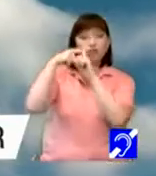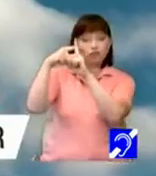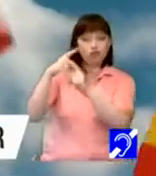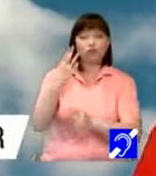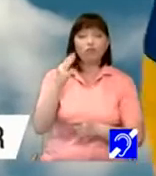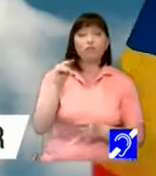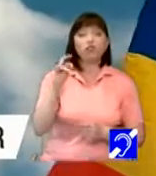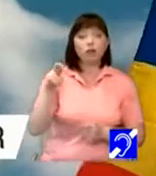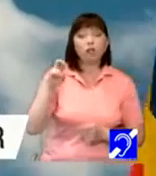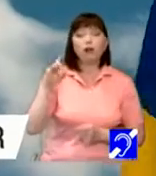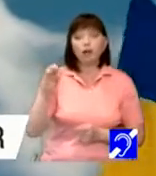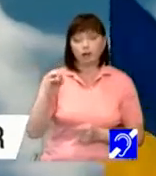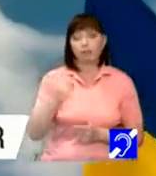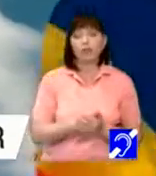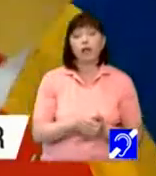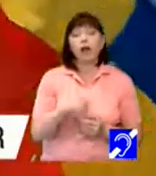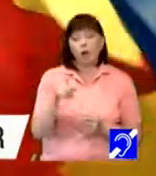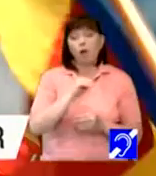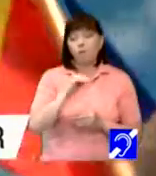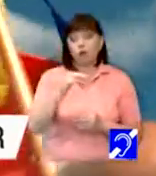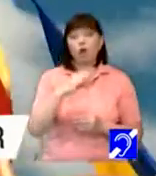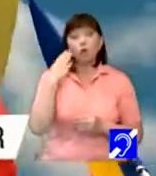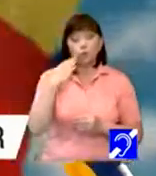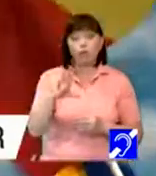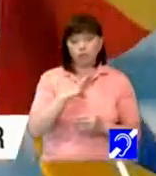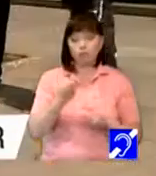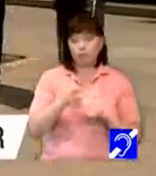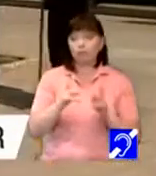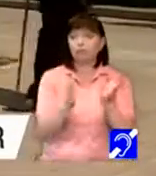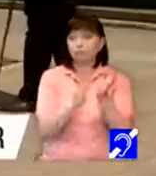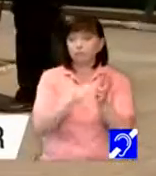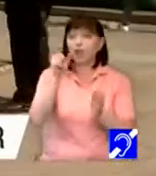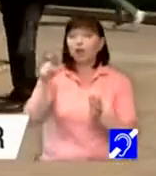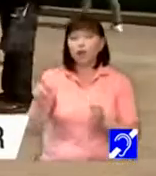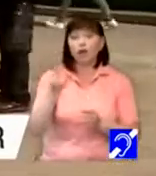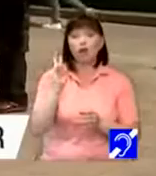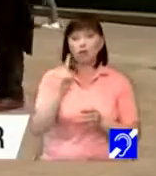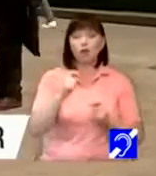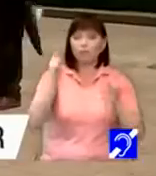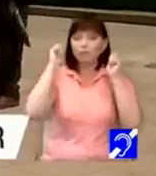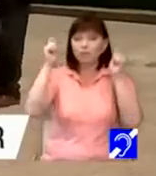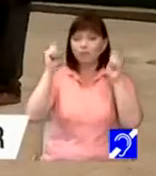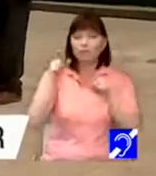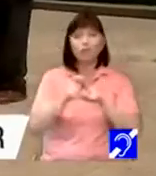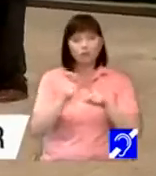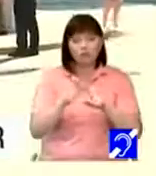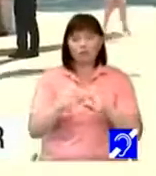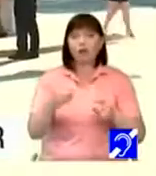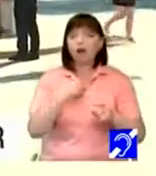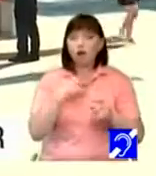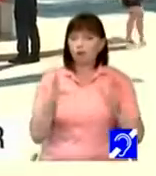și Sfânt, din centrul Chișinăului. Oficialii români au fost salutați de un grup de cetățeni care au scandat și au transmis mesaje